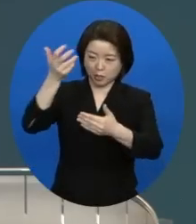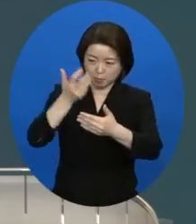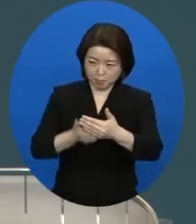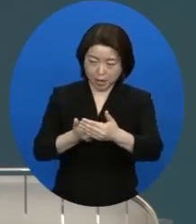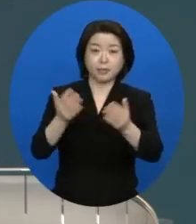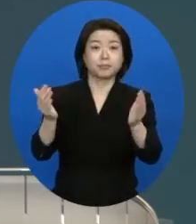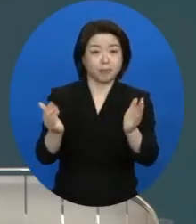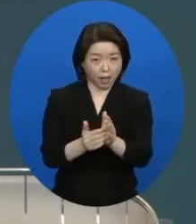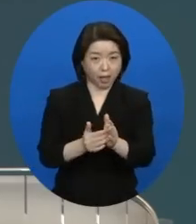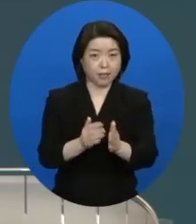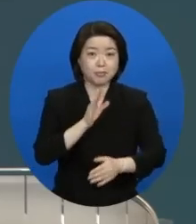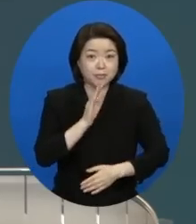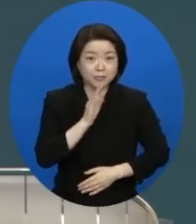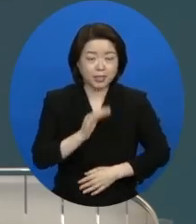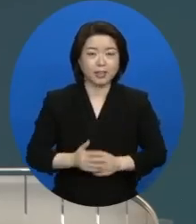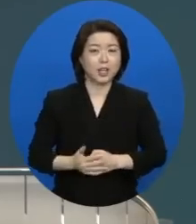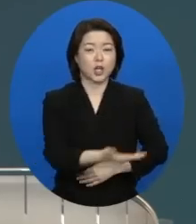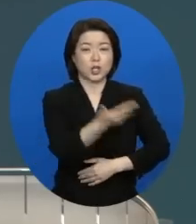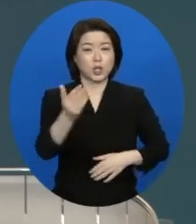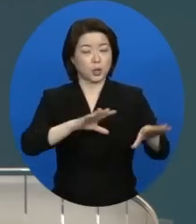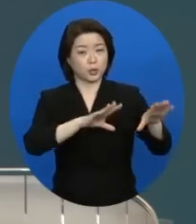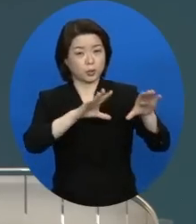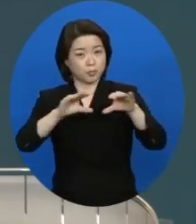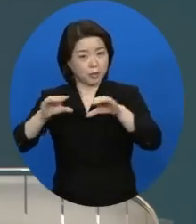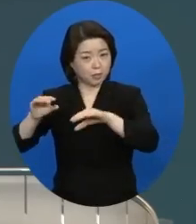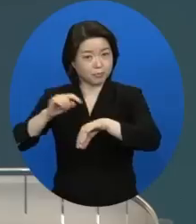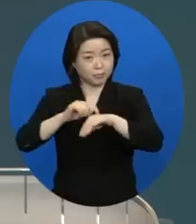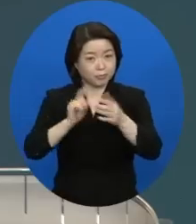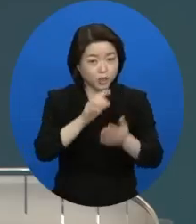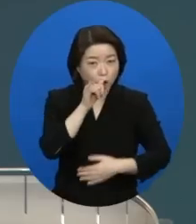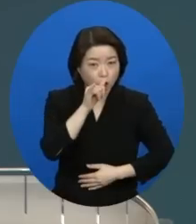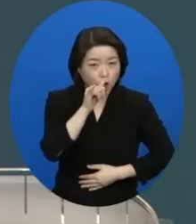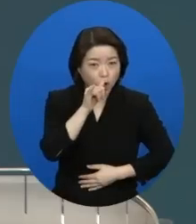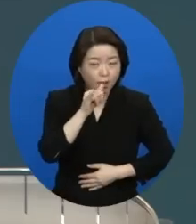사람들인데 여러분의 마음이 부드러워졌나요?